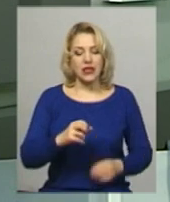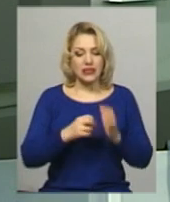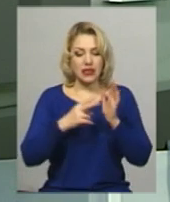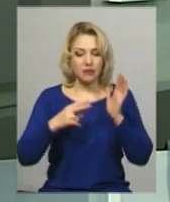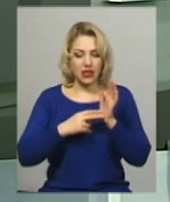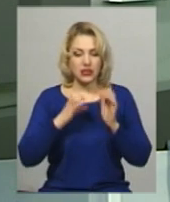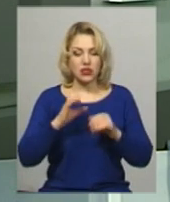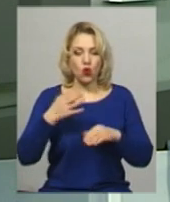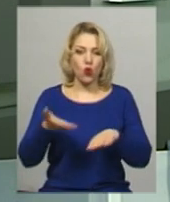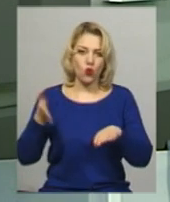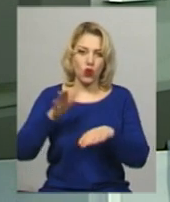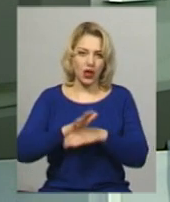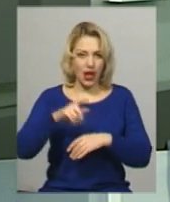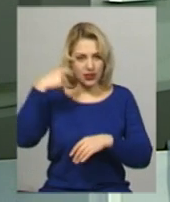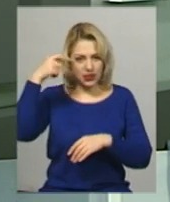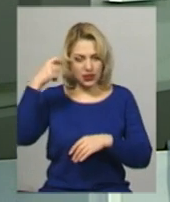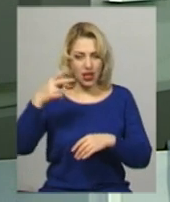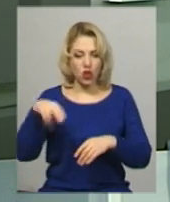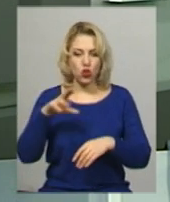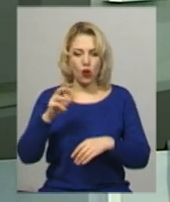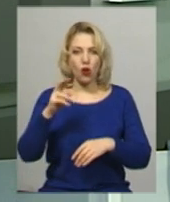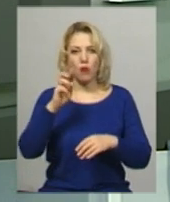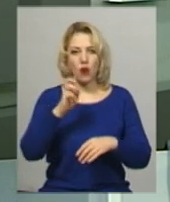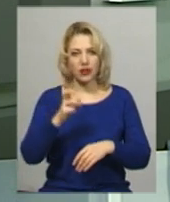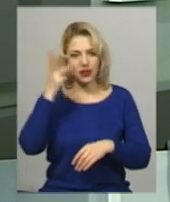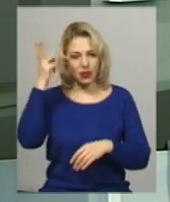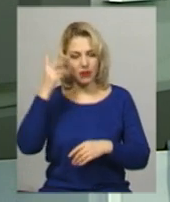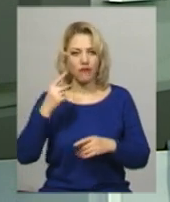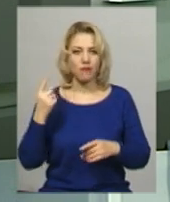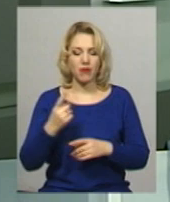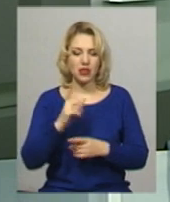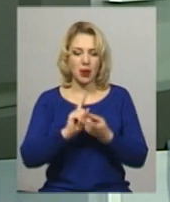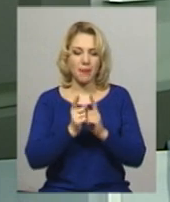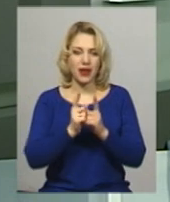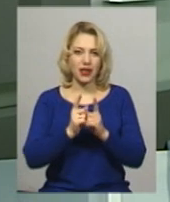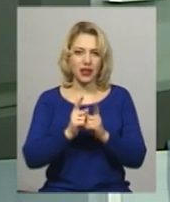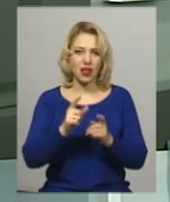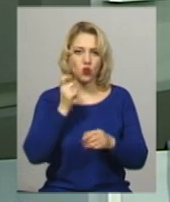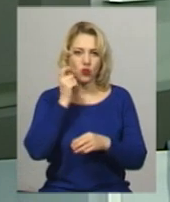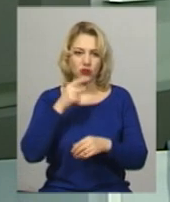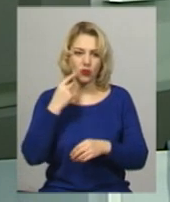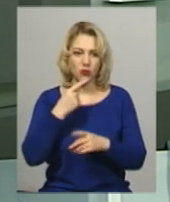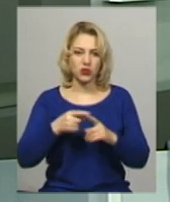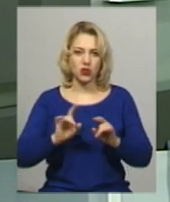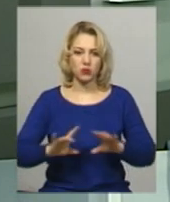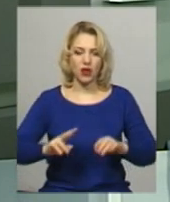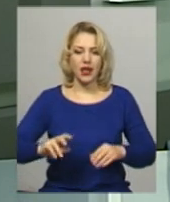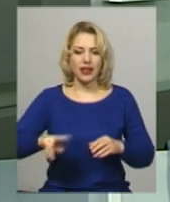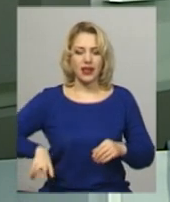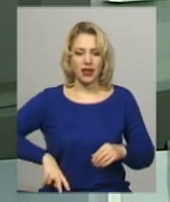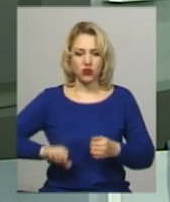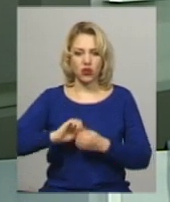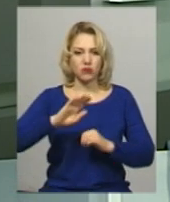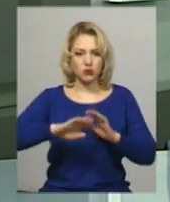століття, написаний Магомедом IV до Богдана Хмельницького, вперше перекладено українською. Про це розповідає директор Кам'янець-Подільського